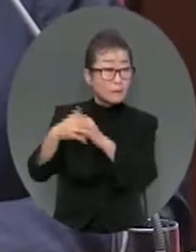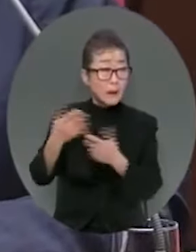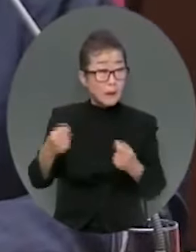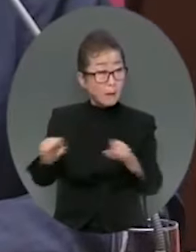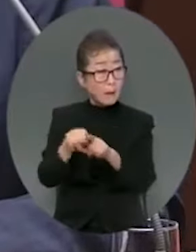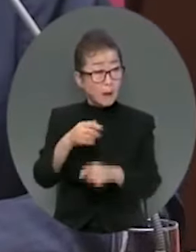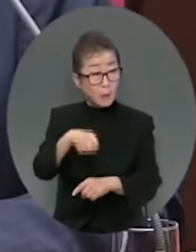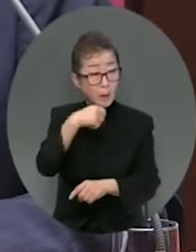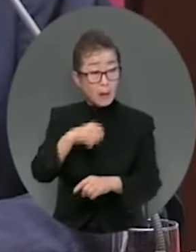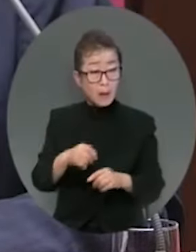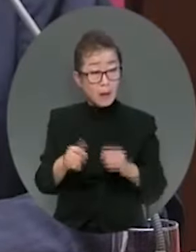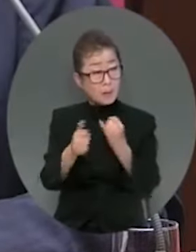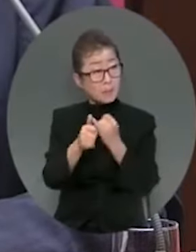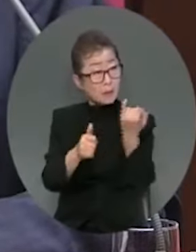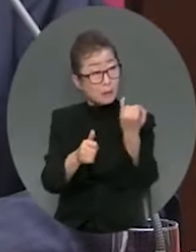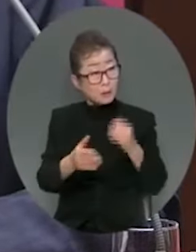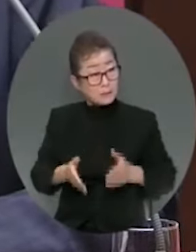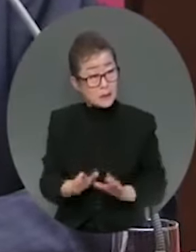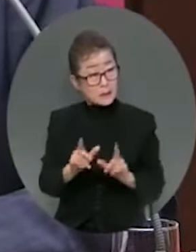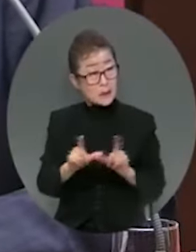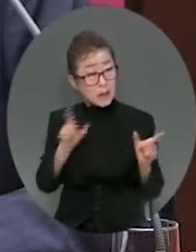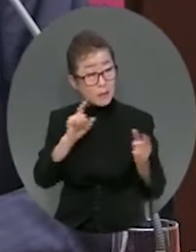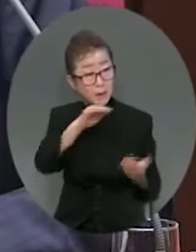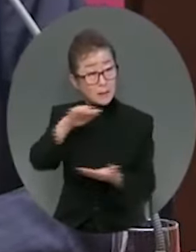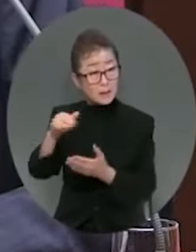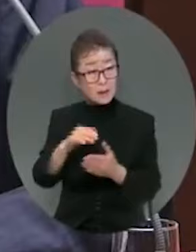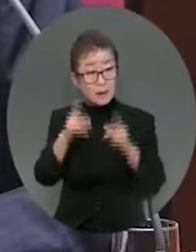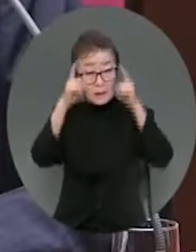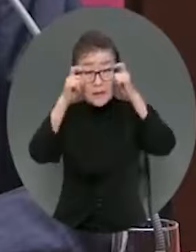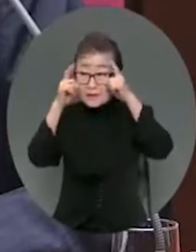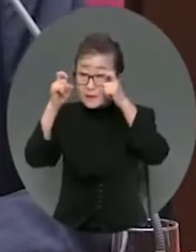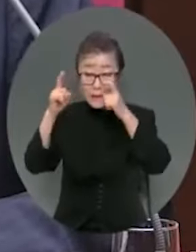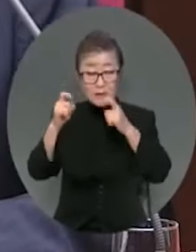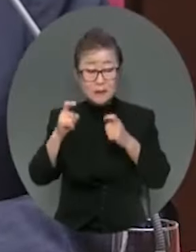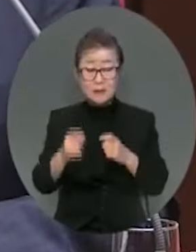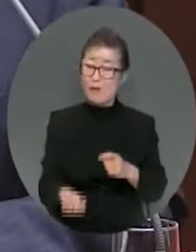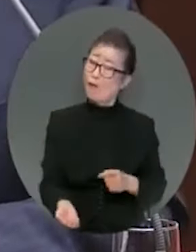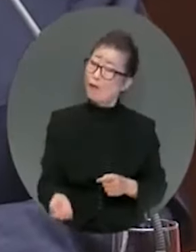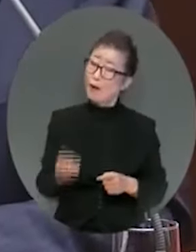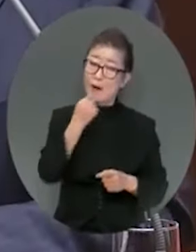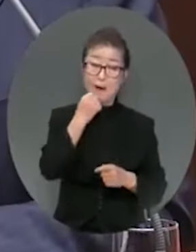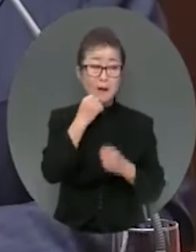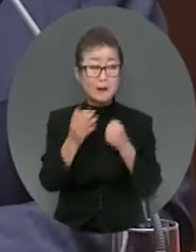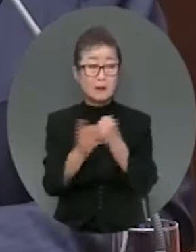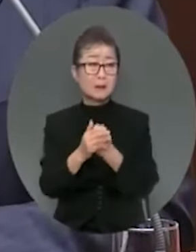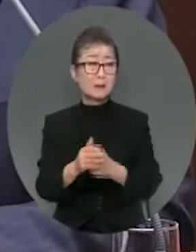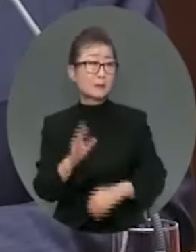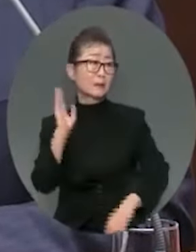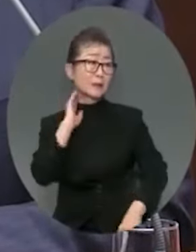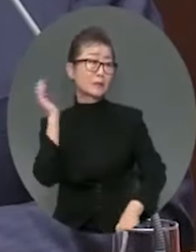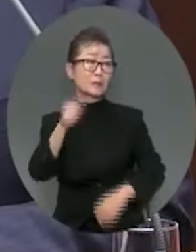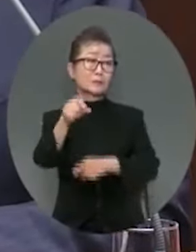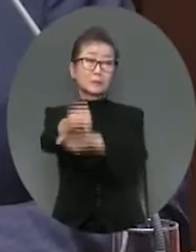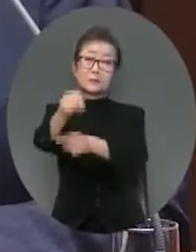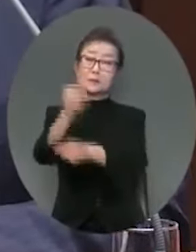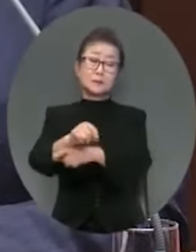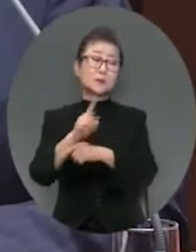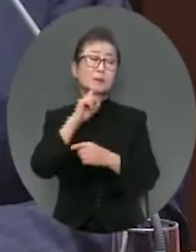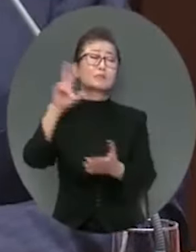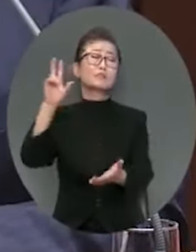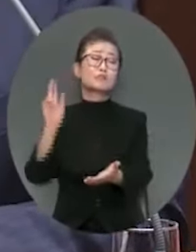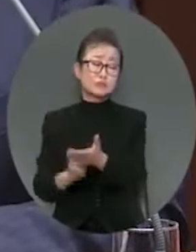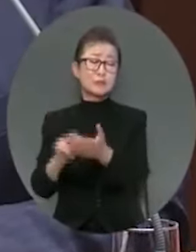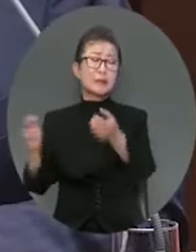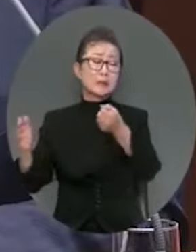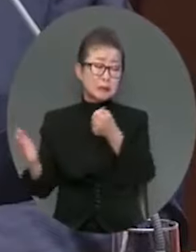김건희 여사 생일 파티했다고 그런 사진을 공개하는 대통령실 때문에 윤석열 대통령이